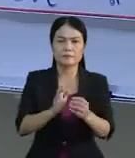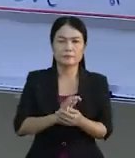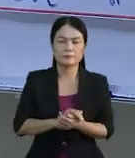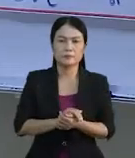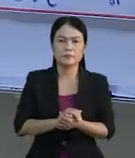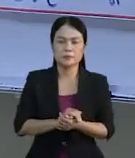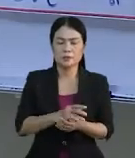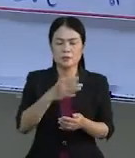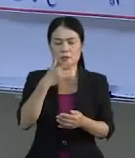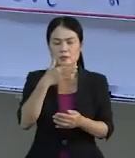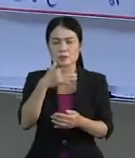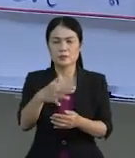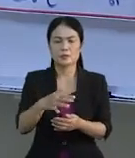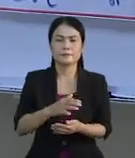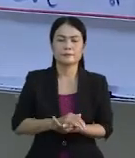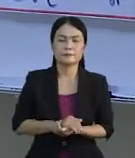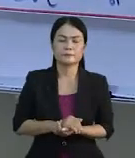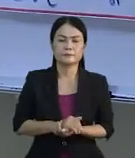សមុទ្